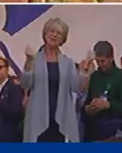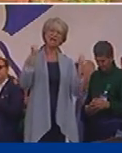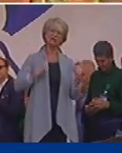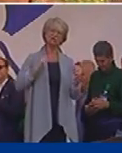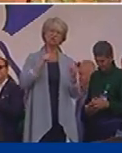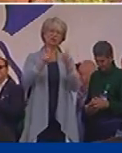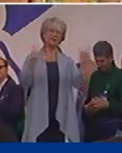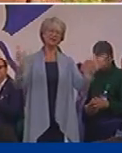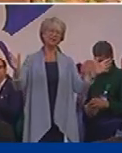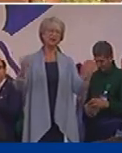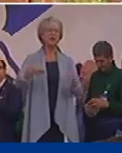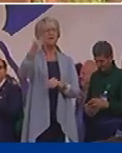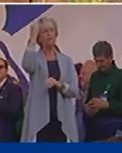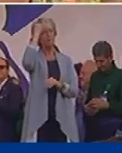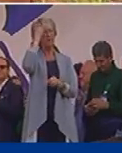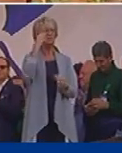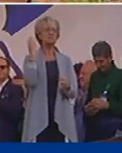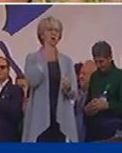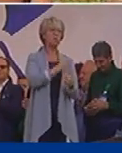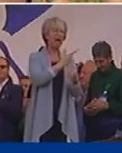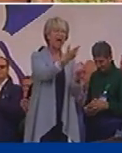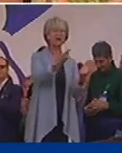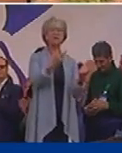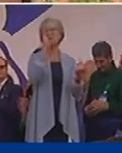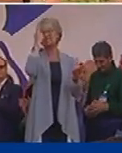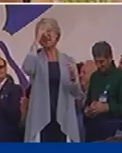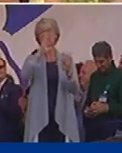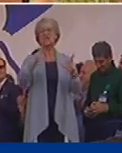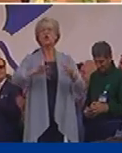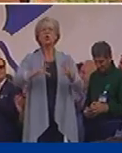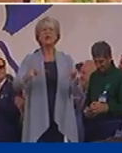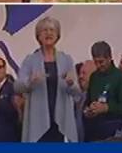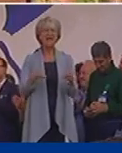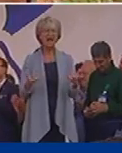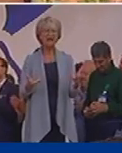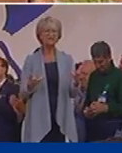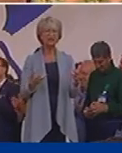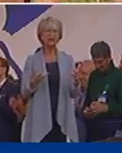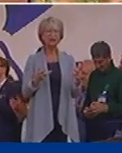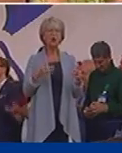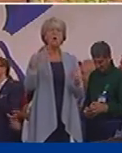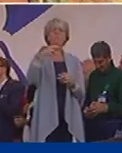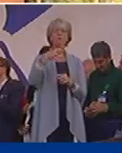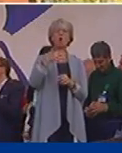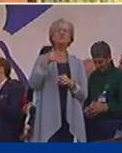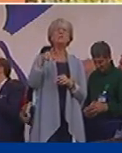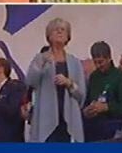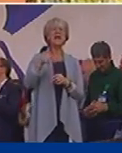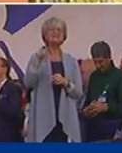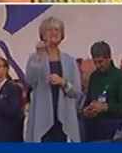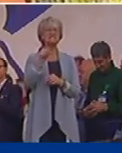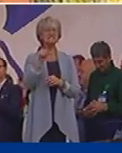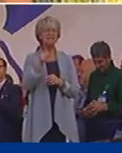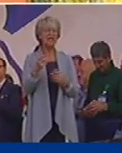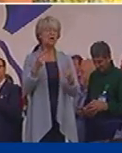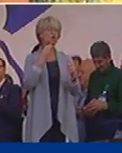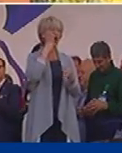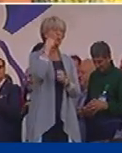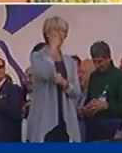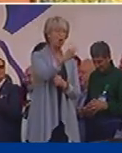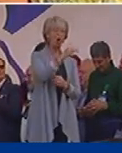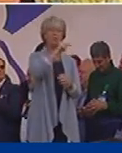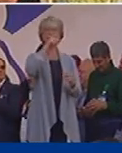penso solo a Banchetruria, ma penso ai ladri del Monte dei Paschi di Siena, che hanno un nome, un